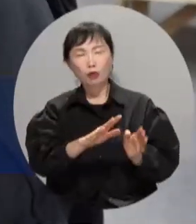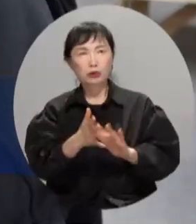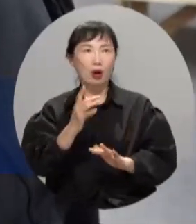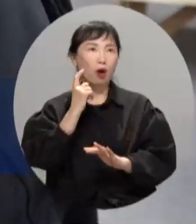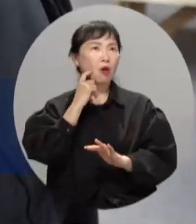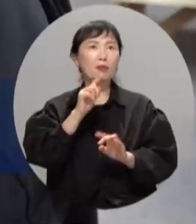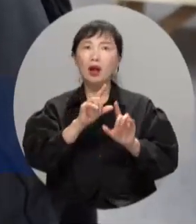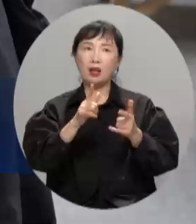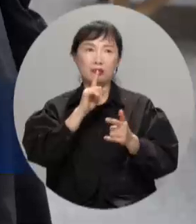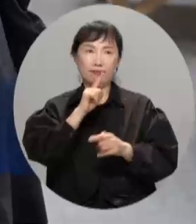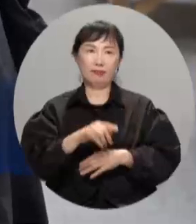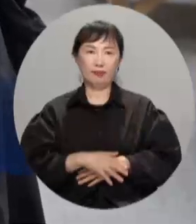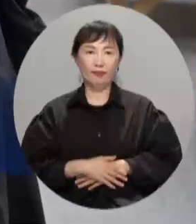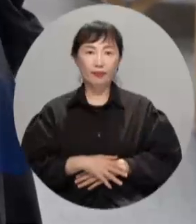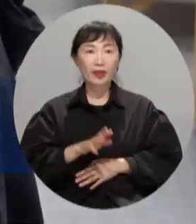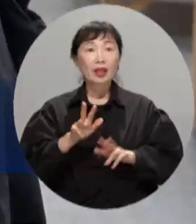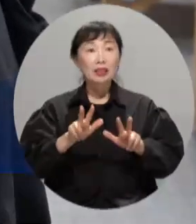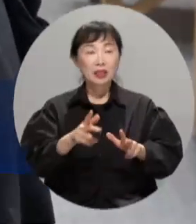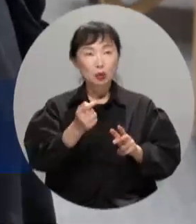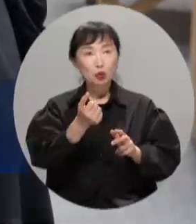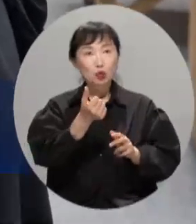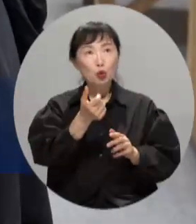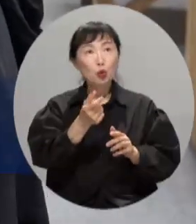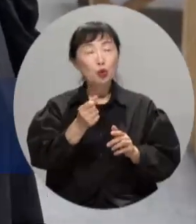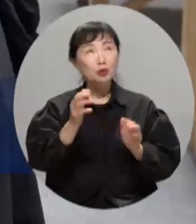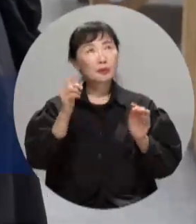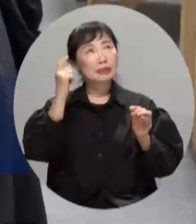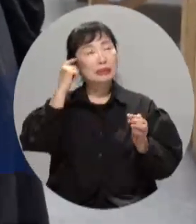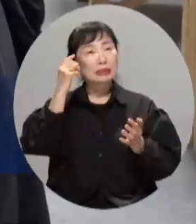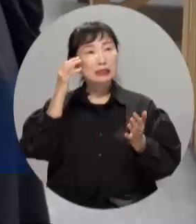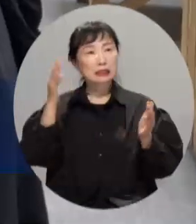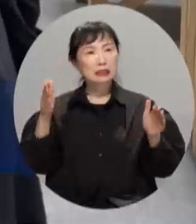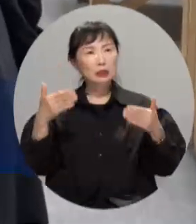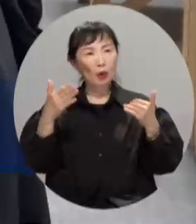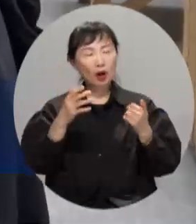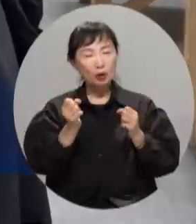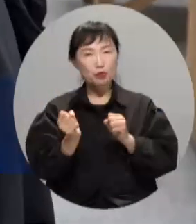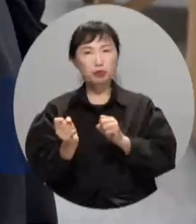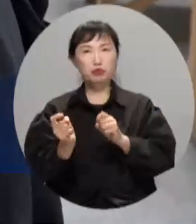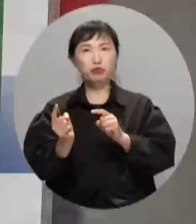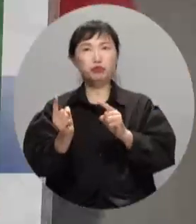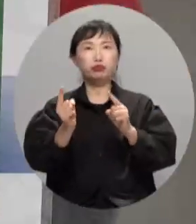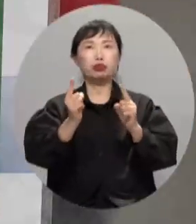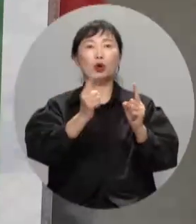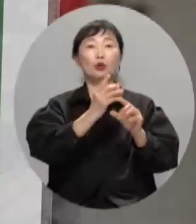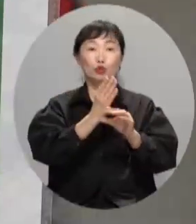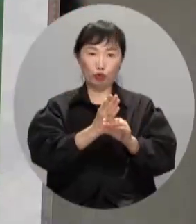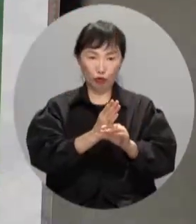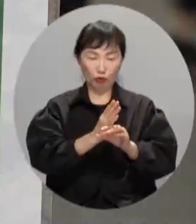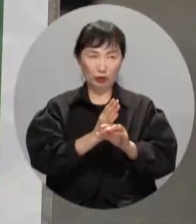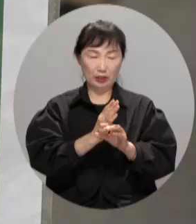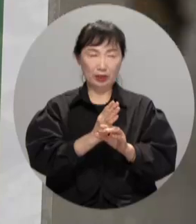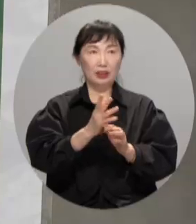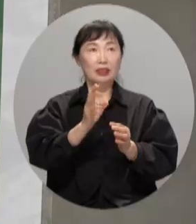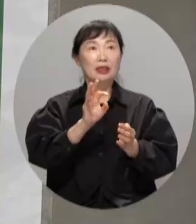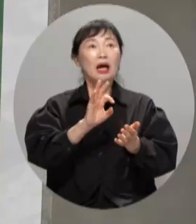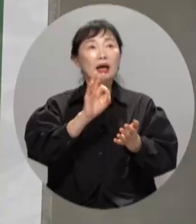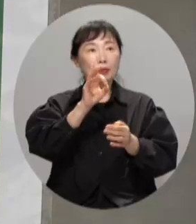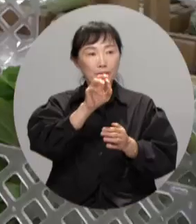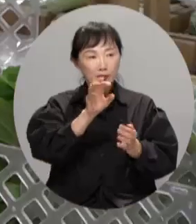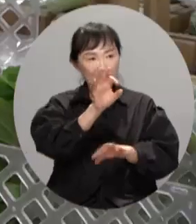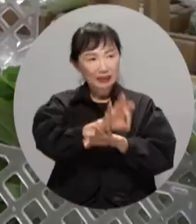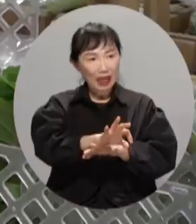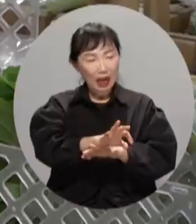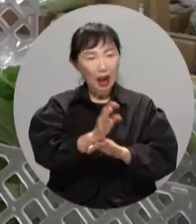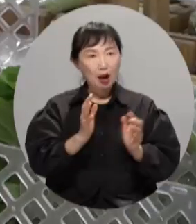거짓말이 아니라니까요. 이제 조금 심은 게 이제 좀 버티는 것 같아요. 소비자들에게 판매할 배추를